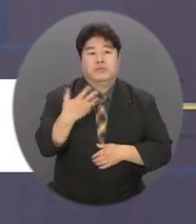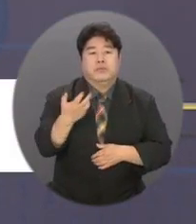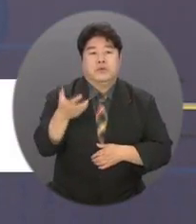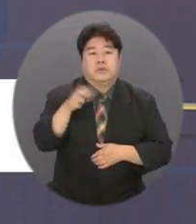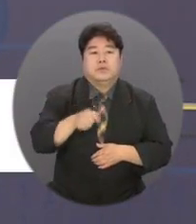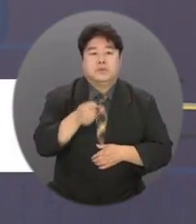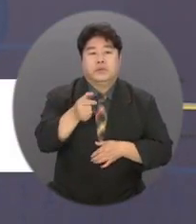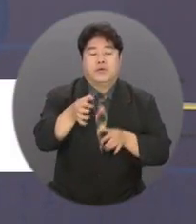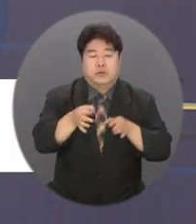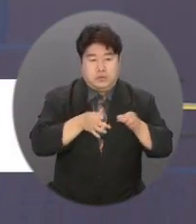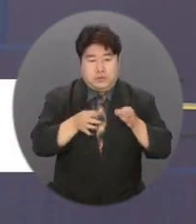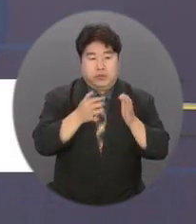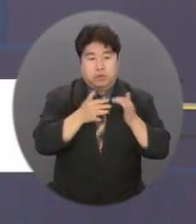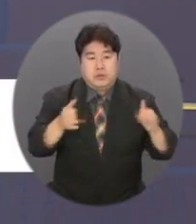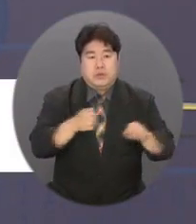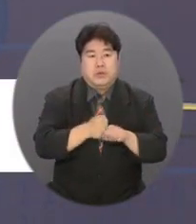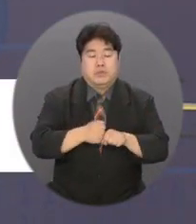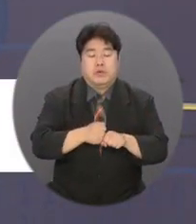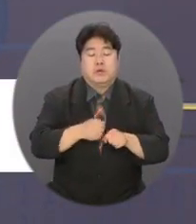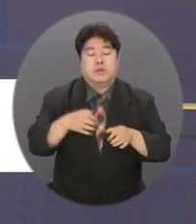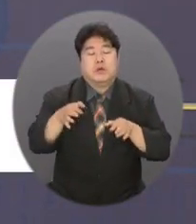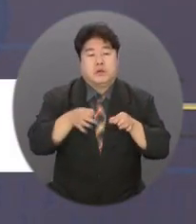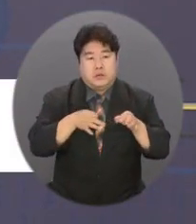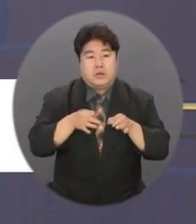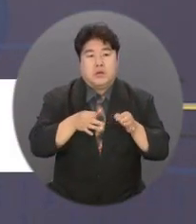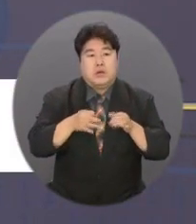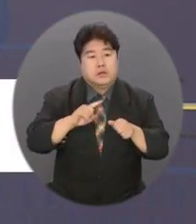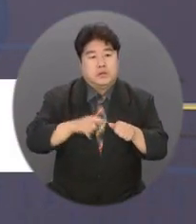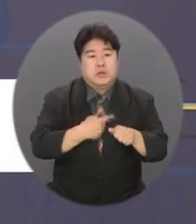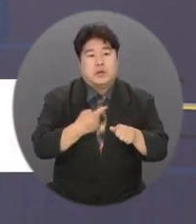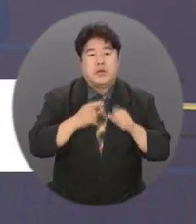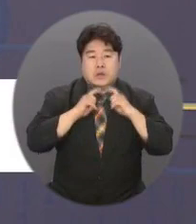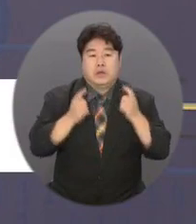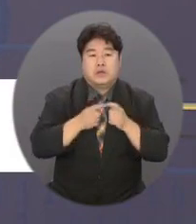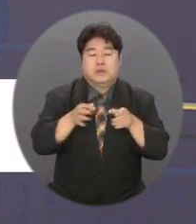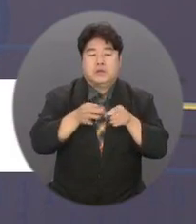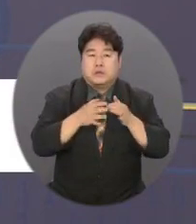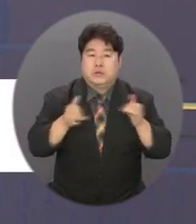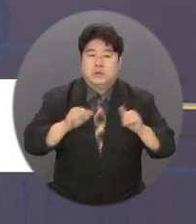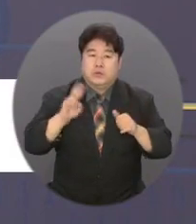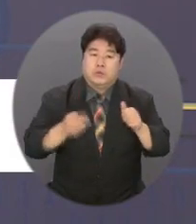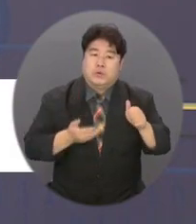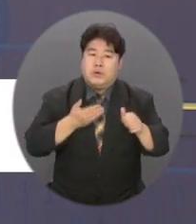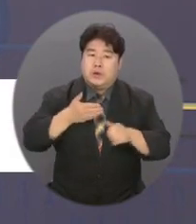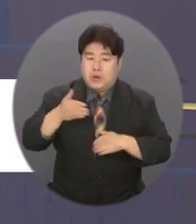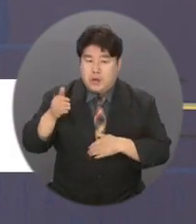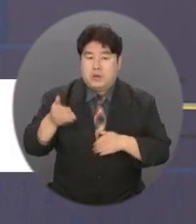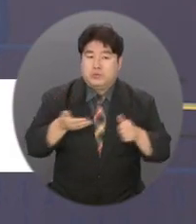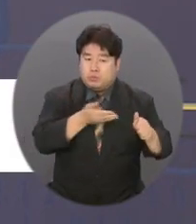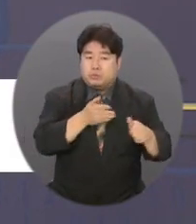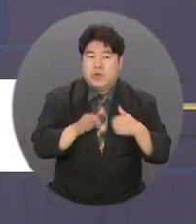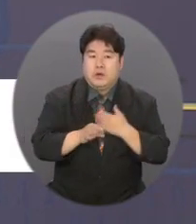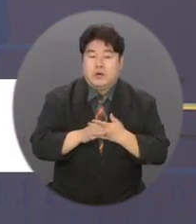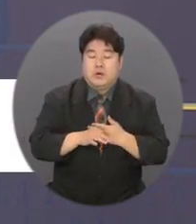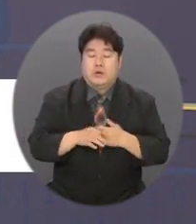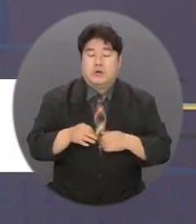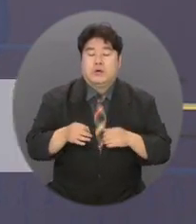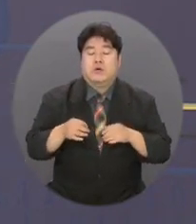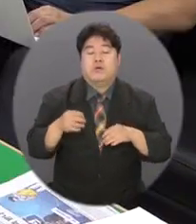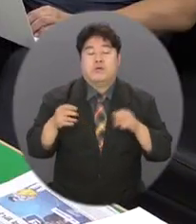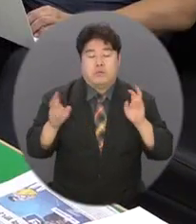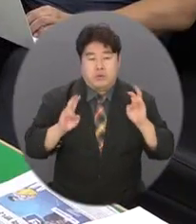소상공인 0 과 자영 사업자에게 돌아가게 되면 지역경제 활성화에 크게 기여할